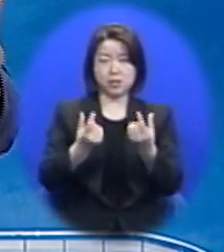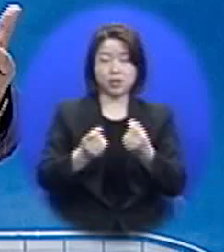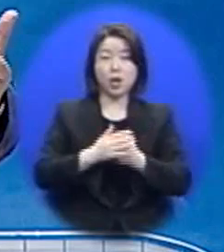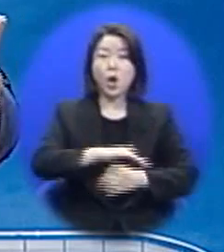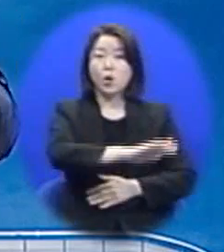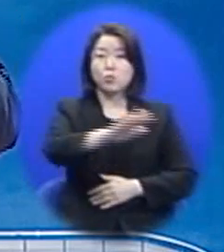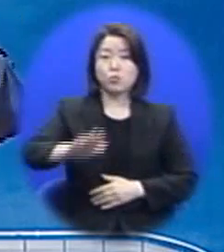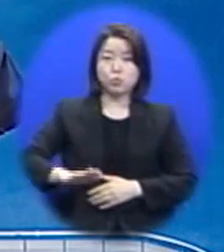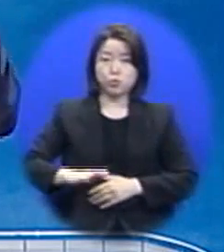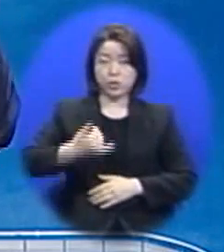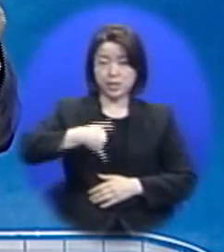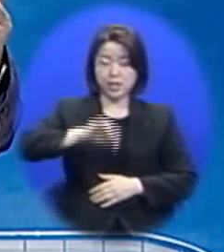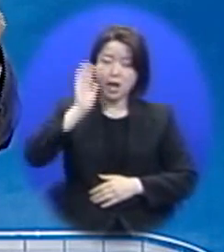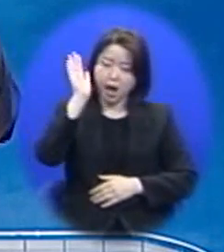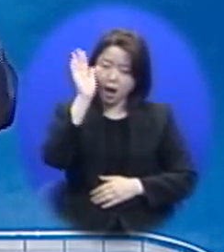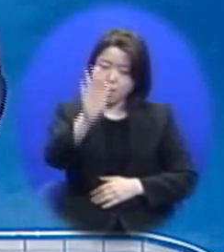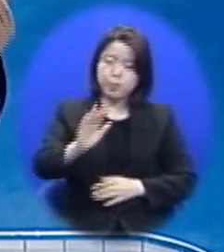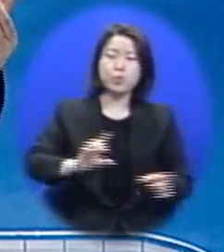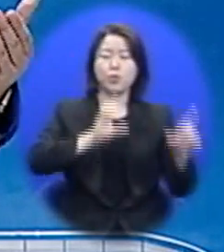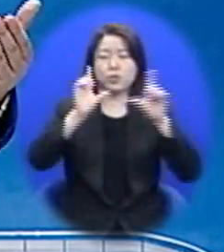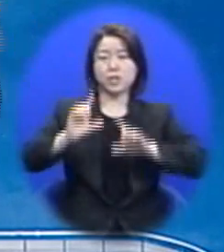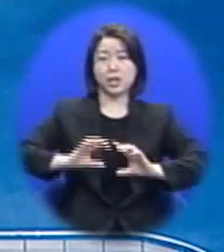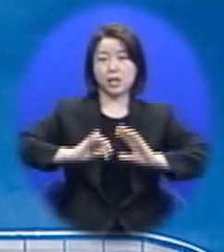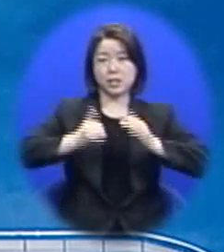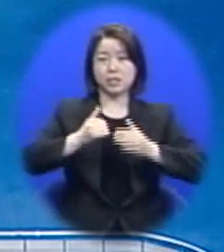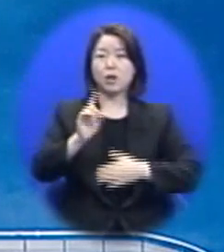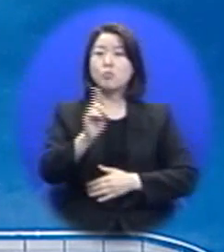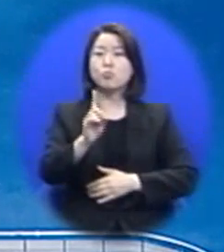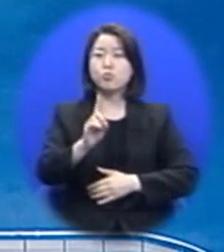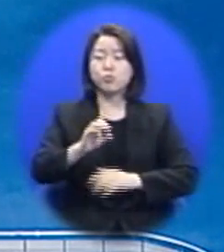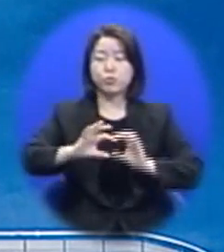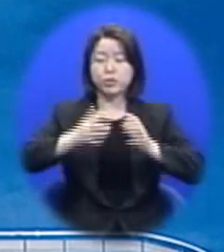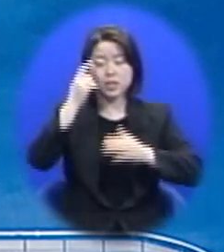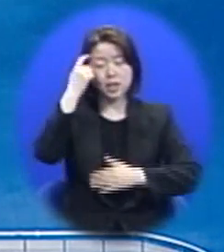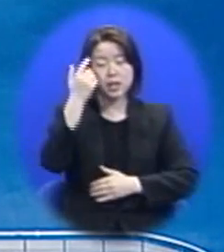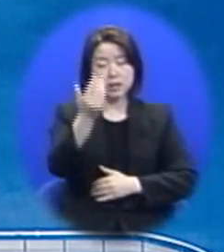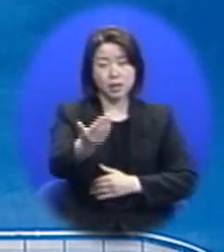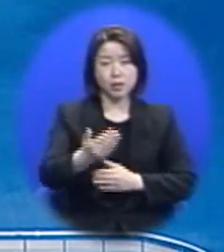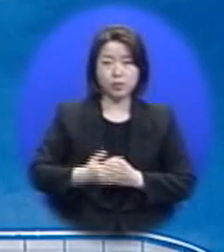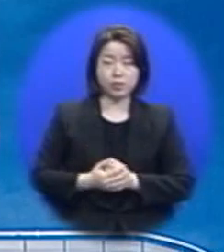우리 자녀들이 앞으로 살아갈 세상은 어떤 세상일 것 같습니까?